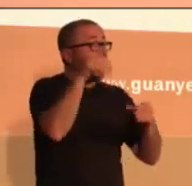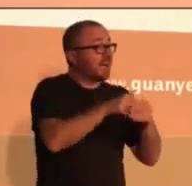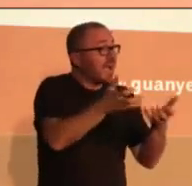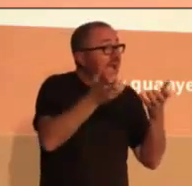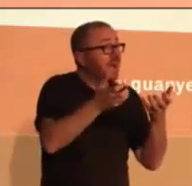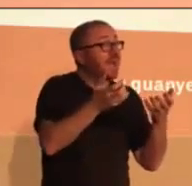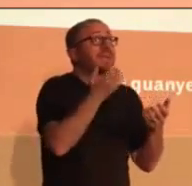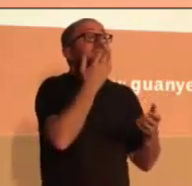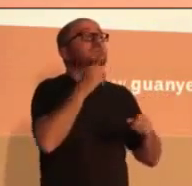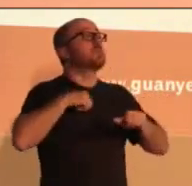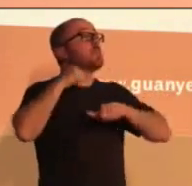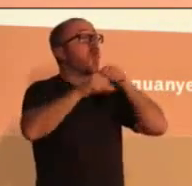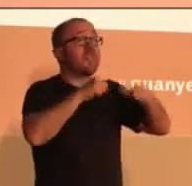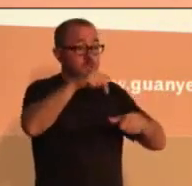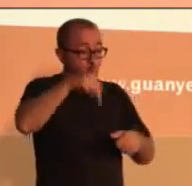procés,